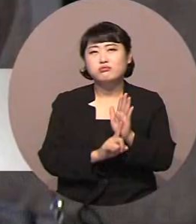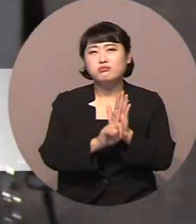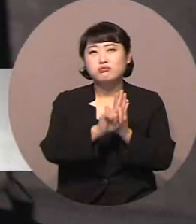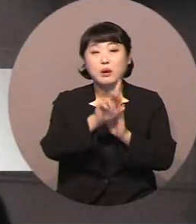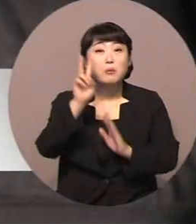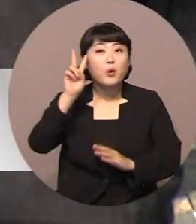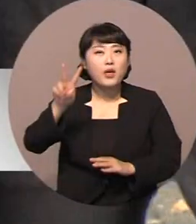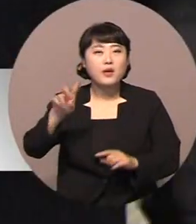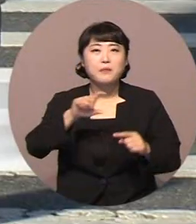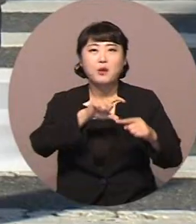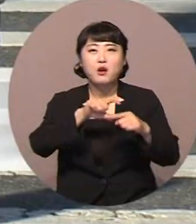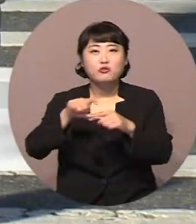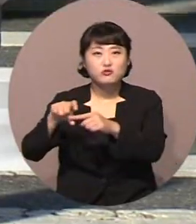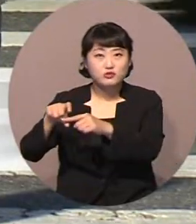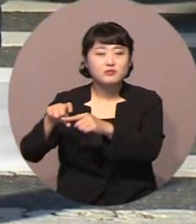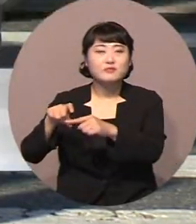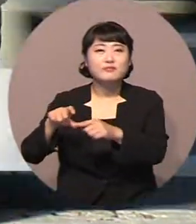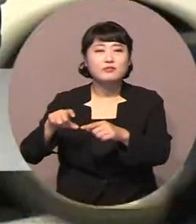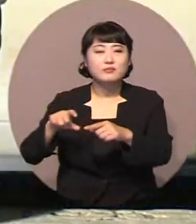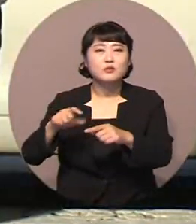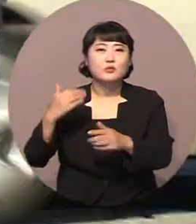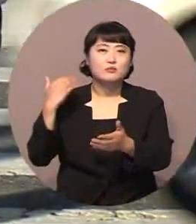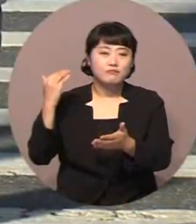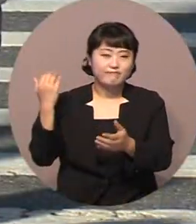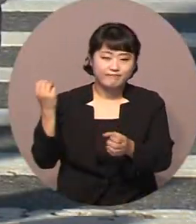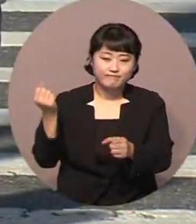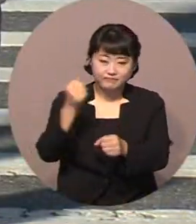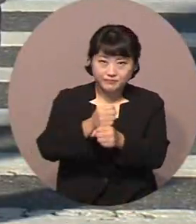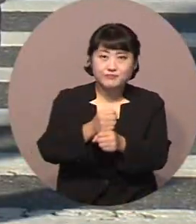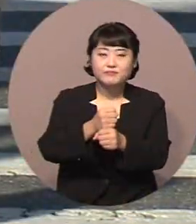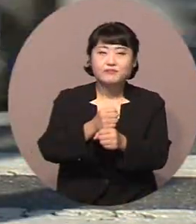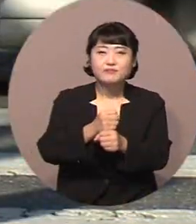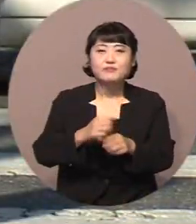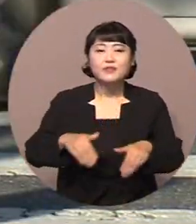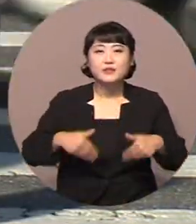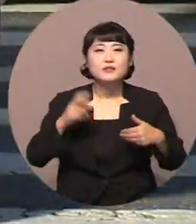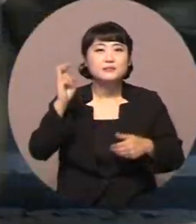모래에는 평년 기온을 회복할 것으로 전망했습니다